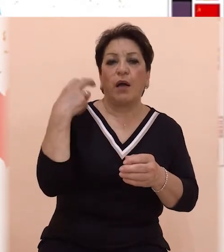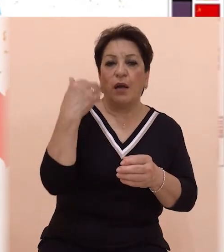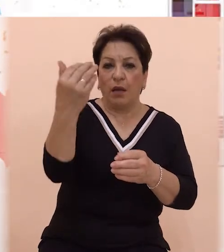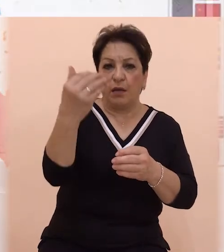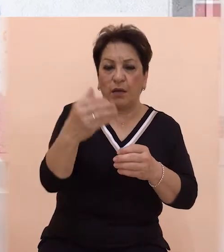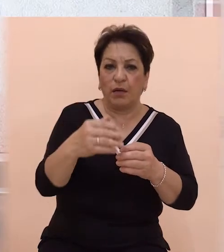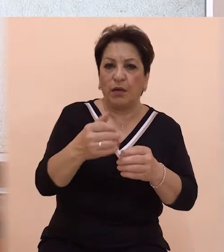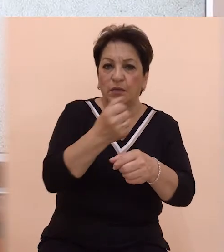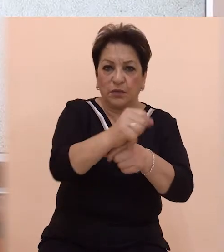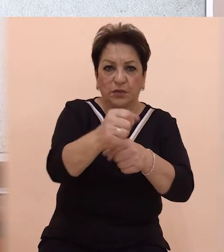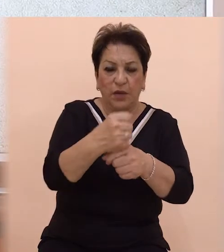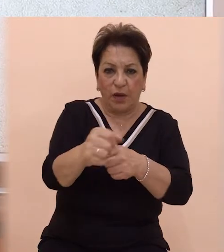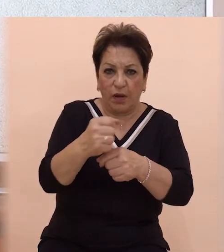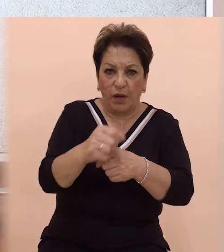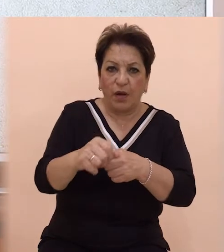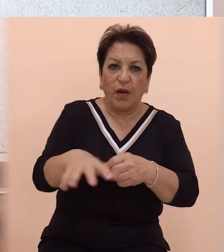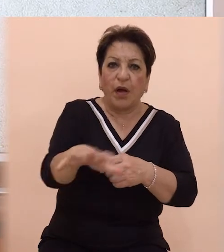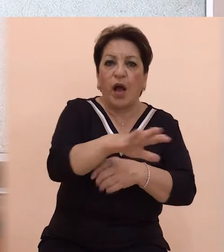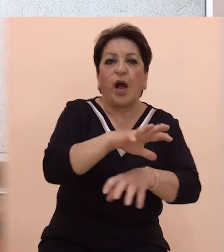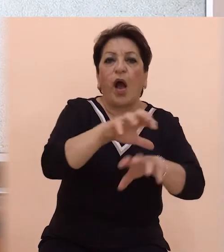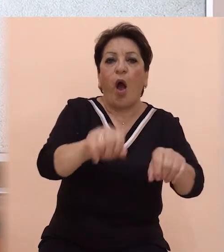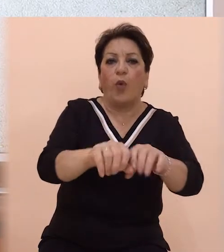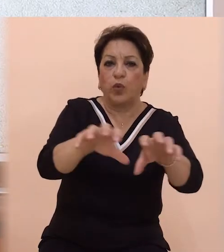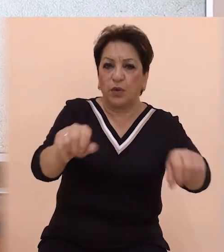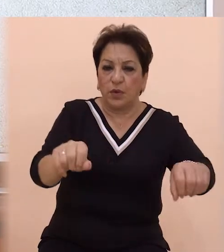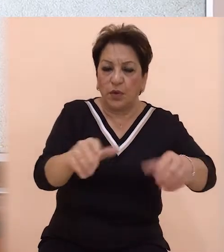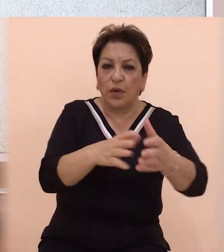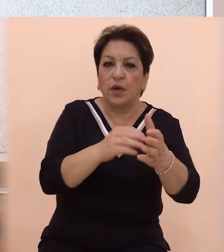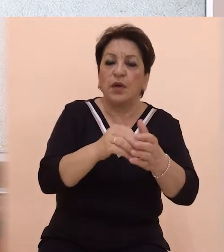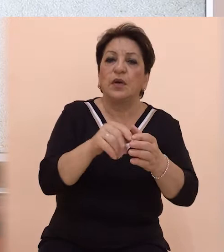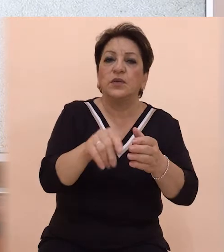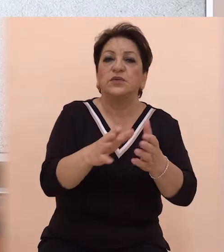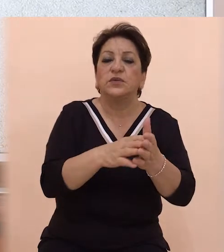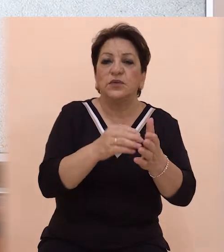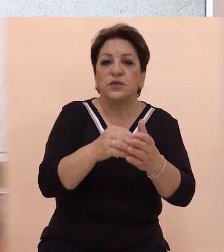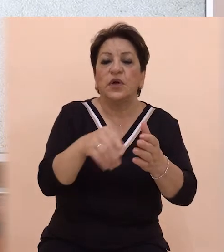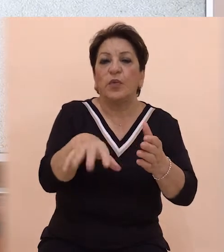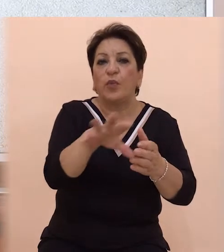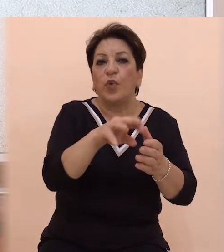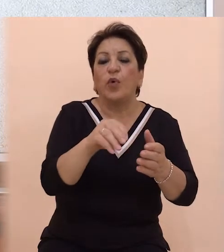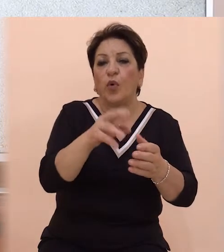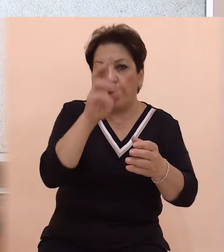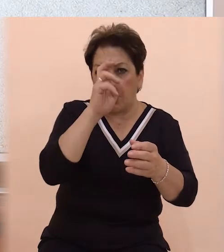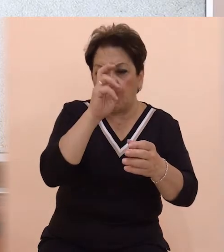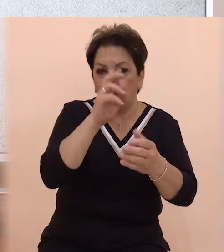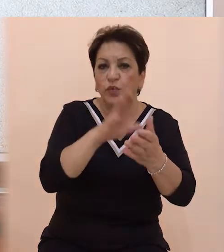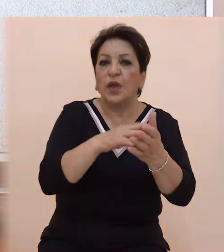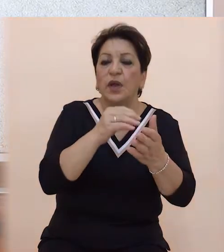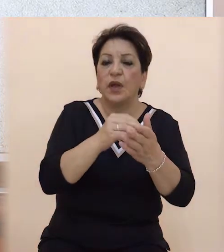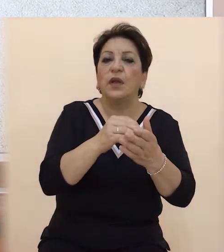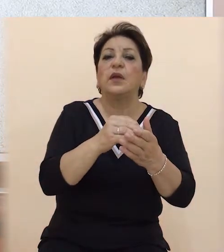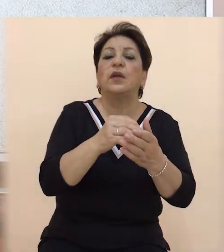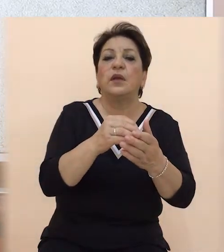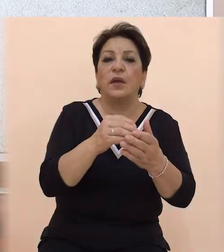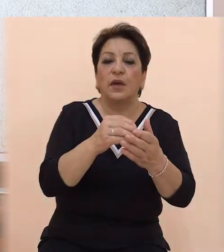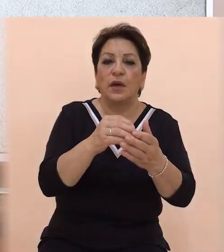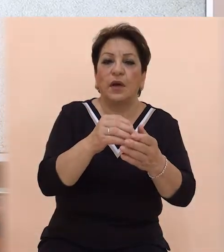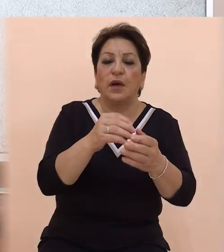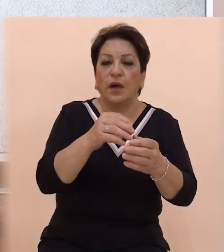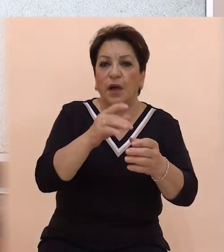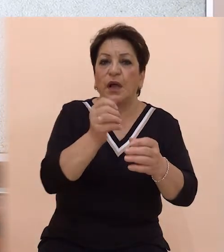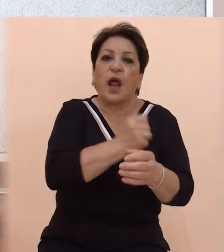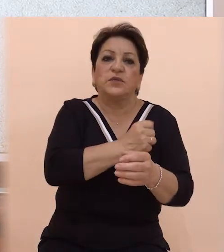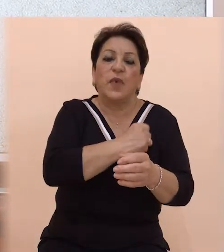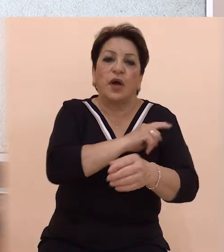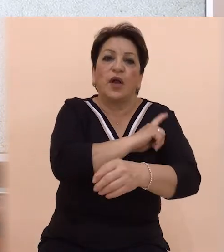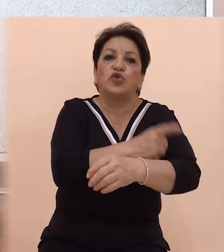գաղութների համար մրցակցությունը դե իհարկ է պիտի իպետություններին ստիպեր, որպիսի մտացեն ռազմական հզորվեցման